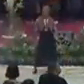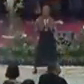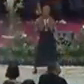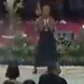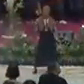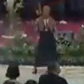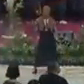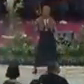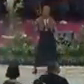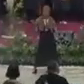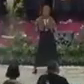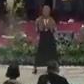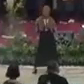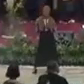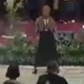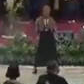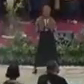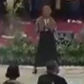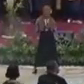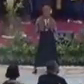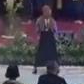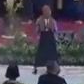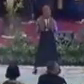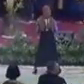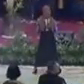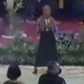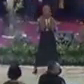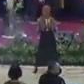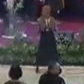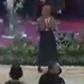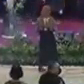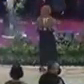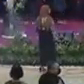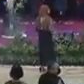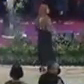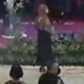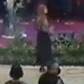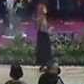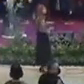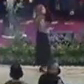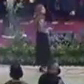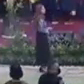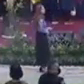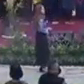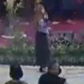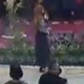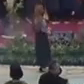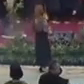Ucapan selanjutnya oleh tamu undangan VIP dan keluarga inti.